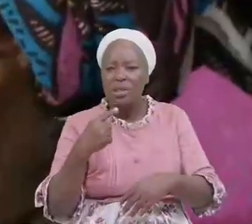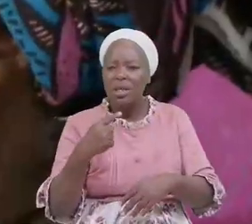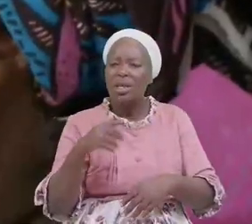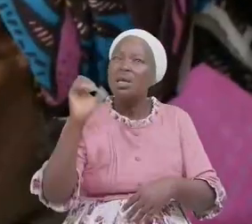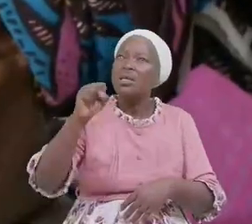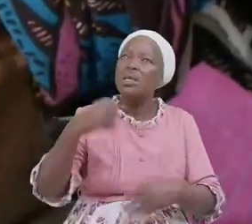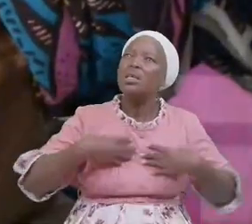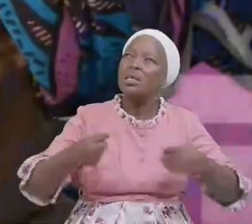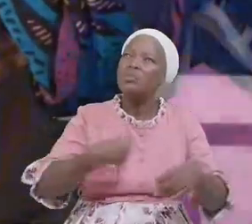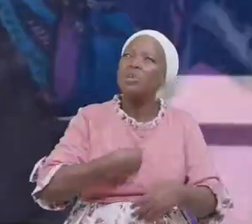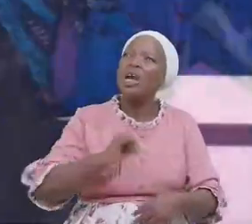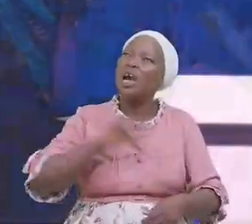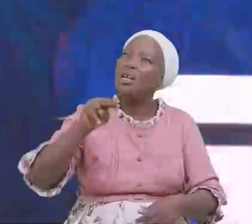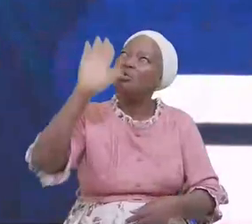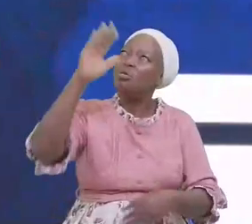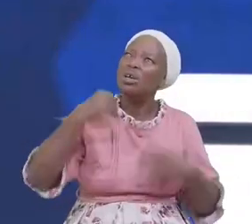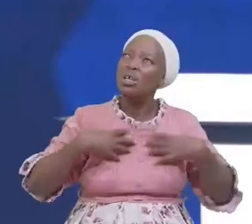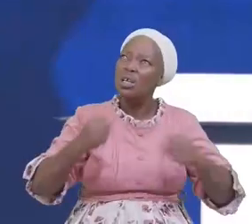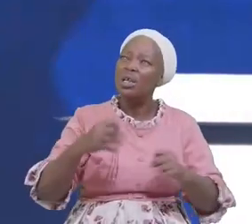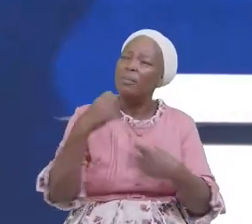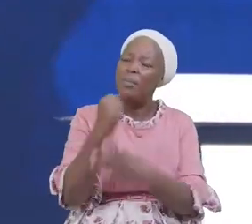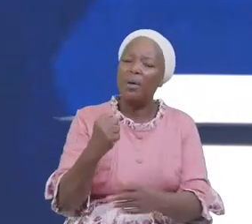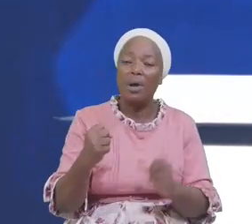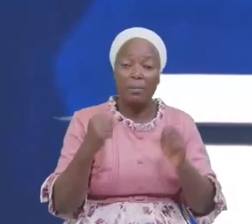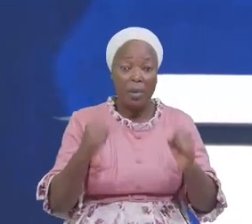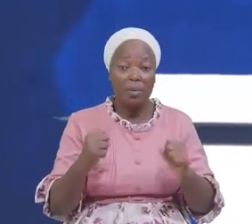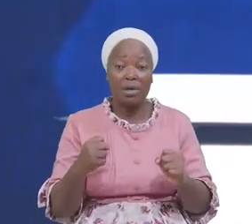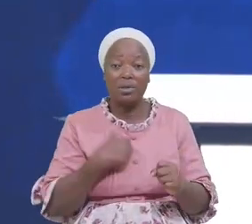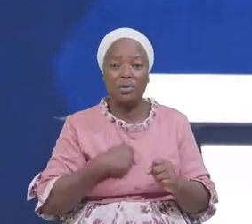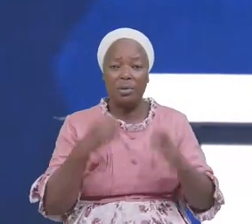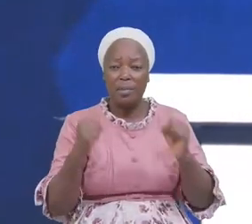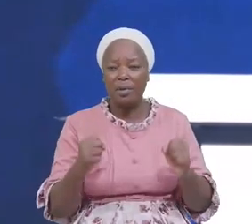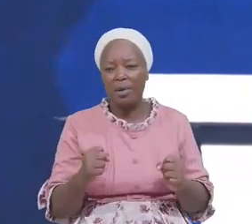L'humilité dira, oui, guéris-moi, j'ai besoin de ta puissance de guérison dans ma vie.